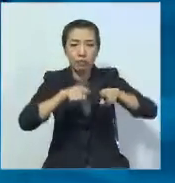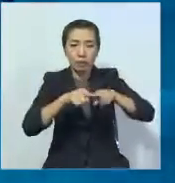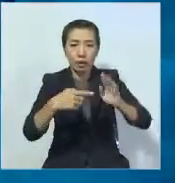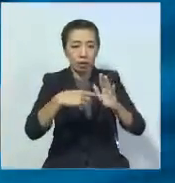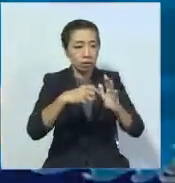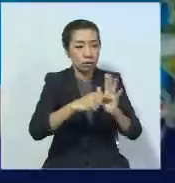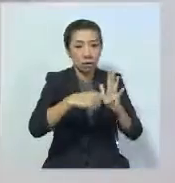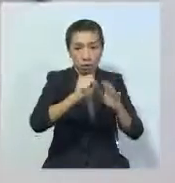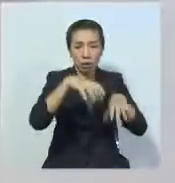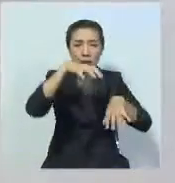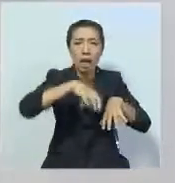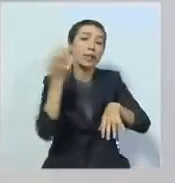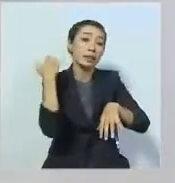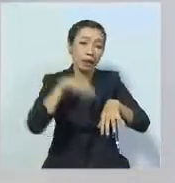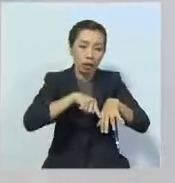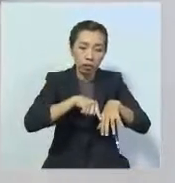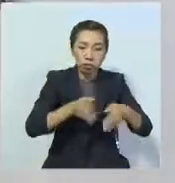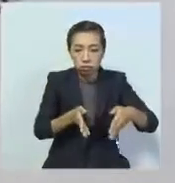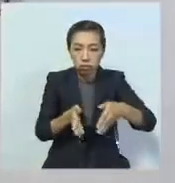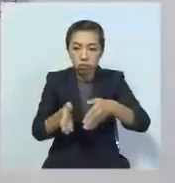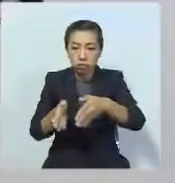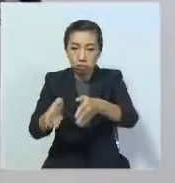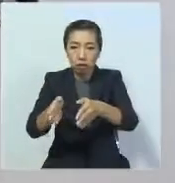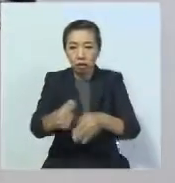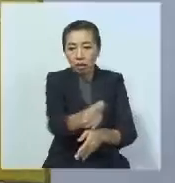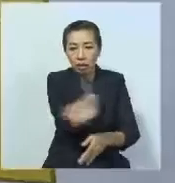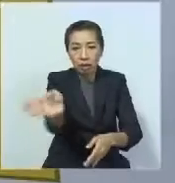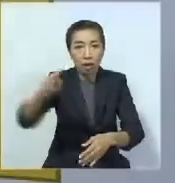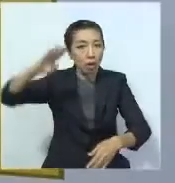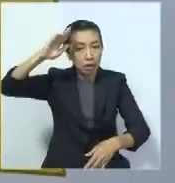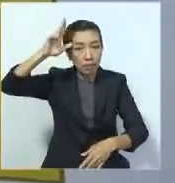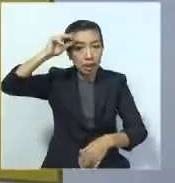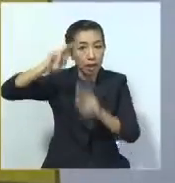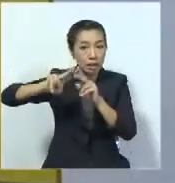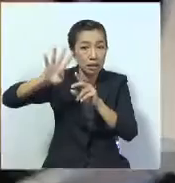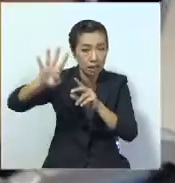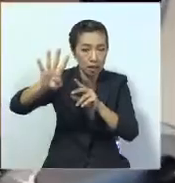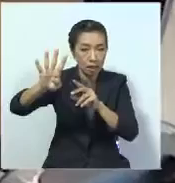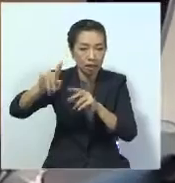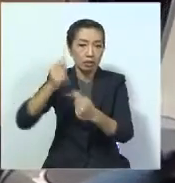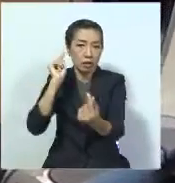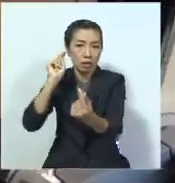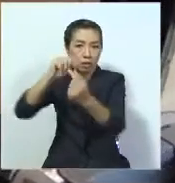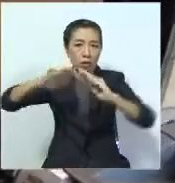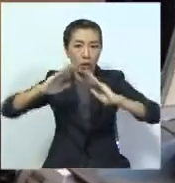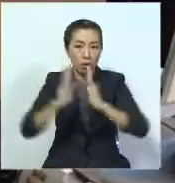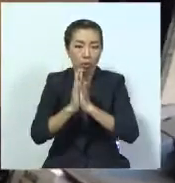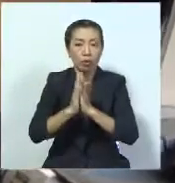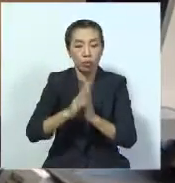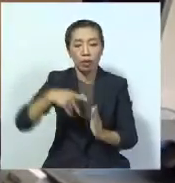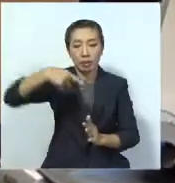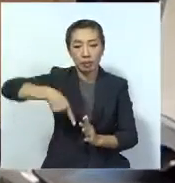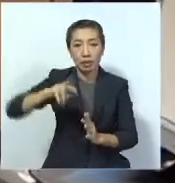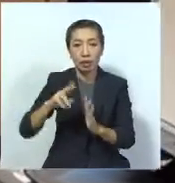เดิมไปตามถนนพหลโยธินแล้วก็เลี้ยวเข้าพื้นที่ทหารกรมทหารม้าที่4รักษาพระองค์มุ่งหน้าไปยังวัดพระพุทธฉาย